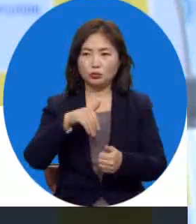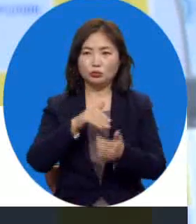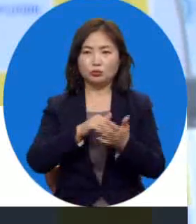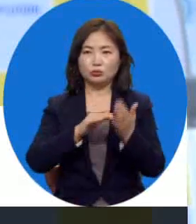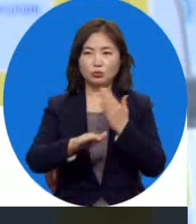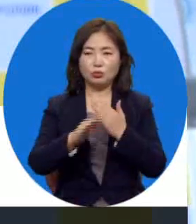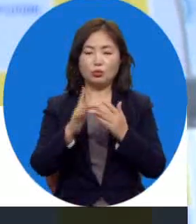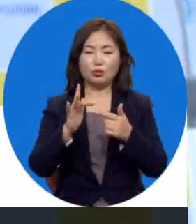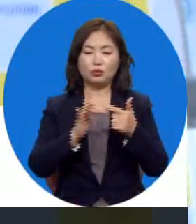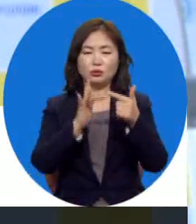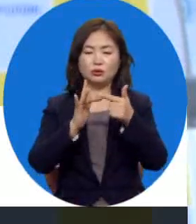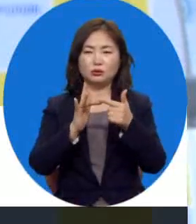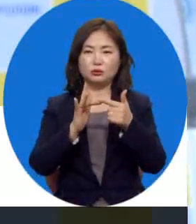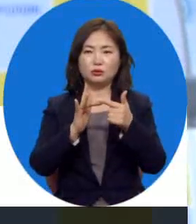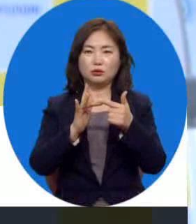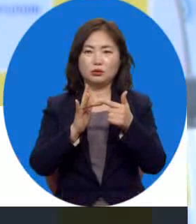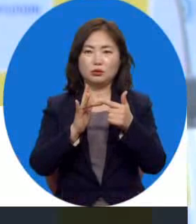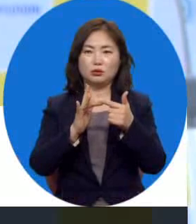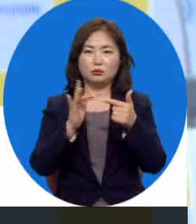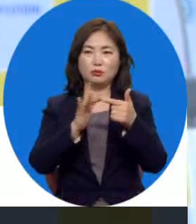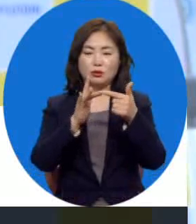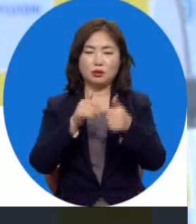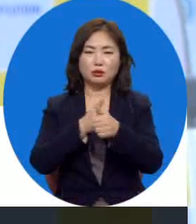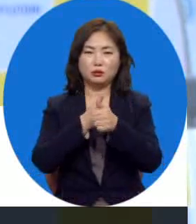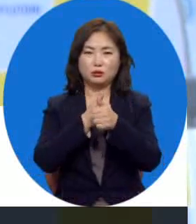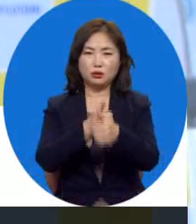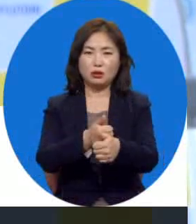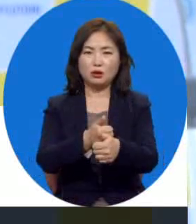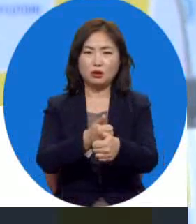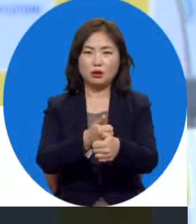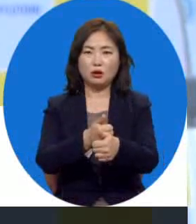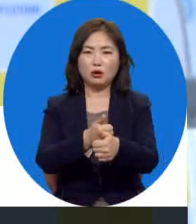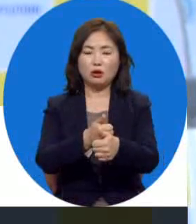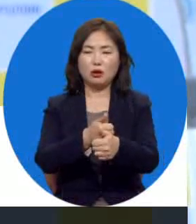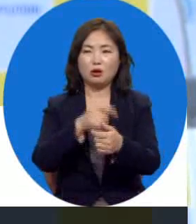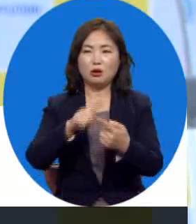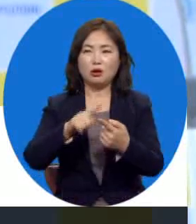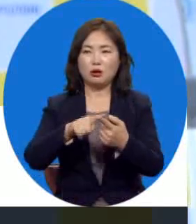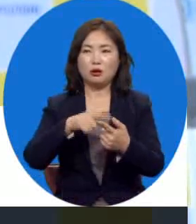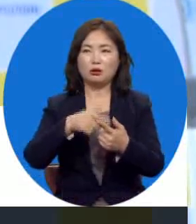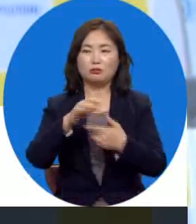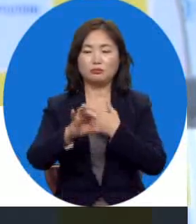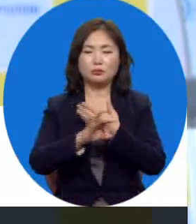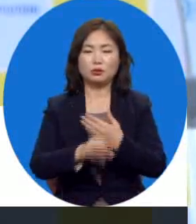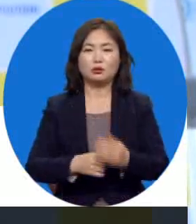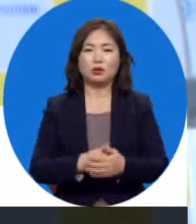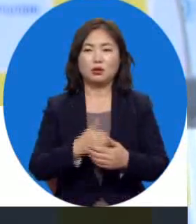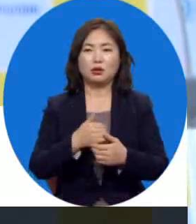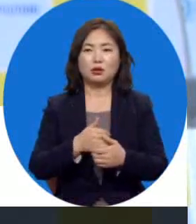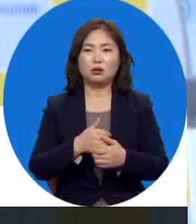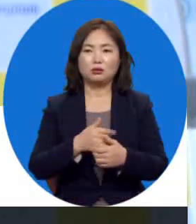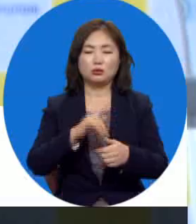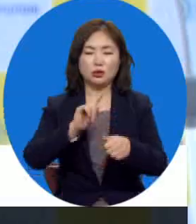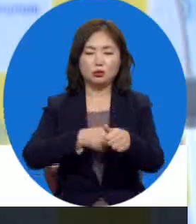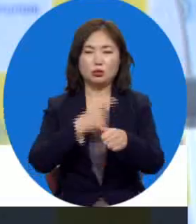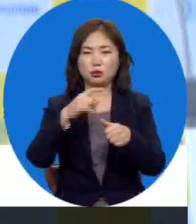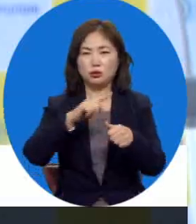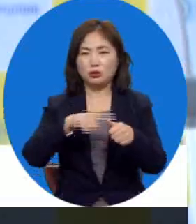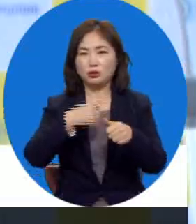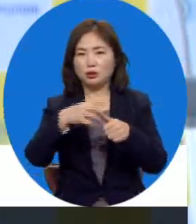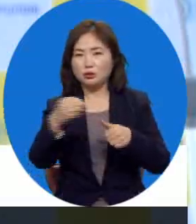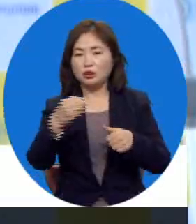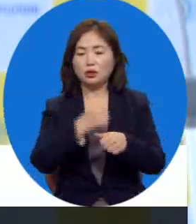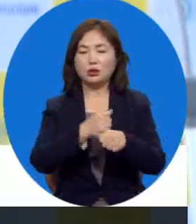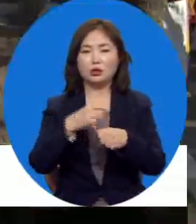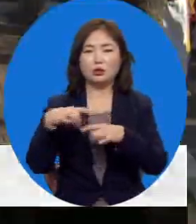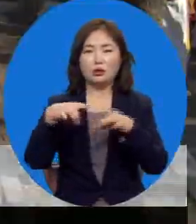하고 거기에 딸린 이제 내비게이션에 그대로만 가주면 되고 그다음에 자동 결제 시스템이 다